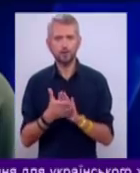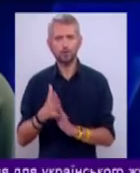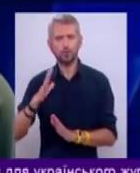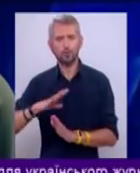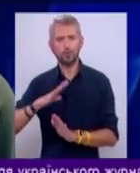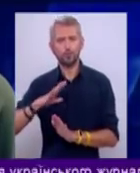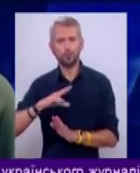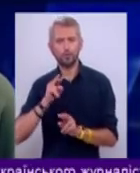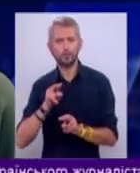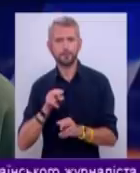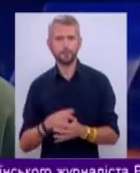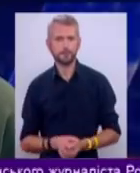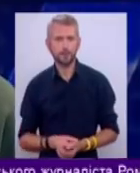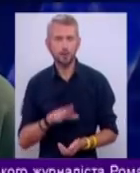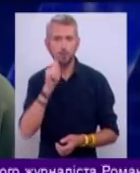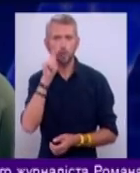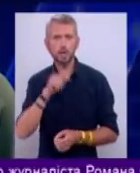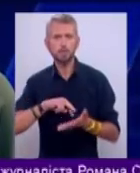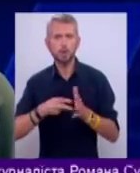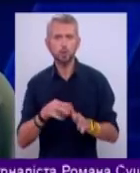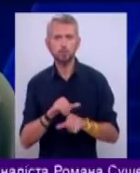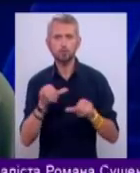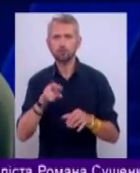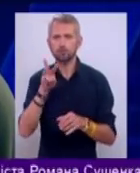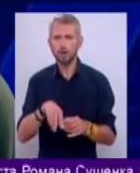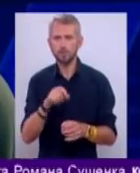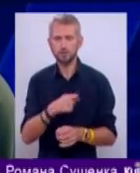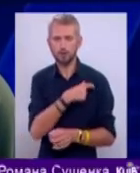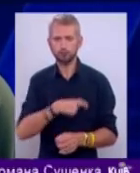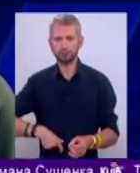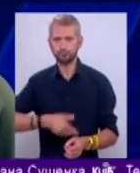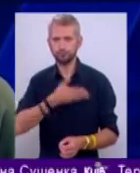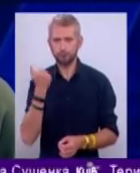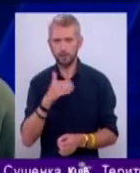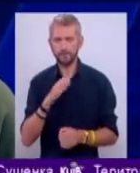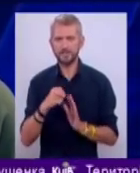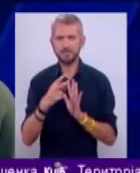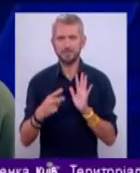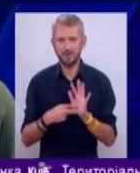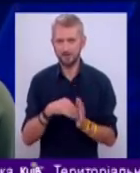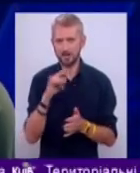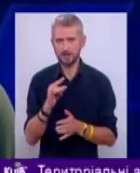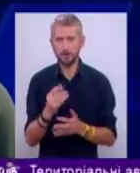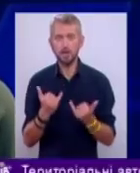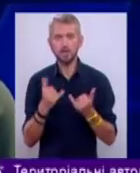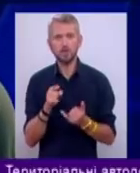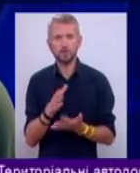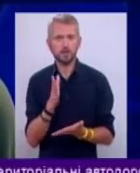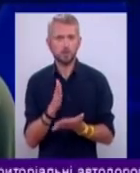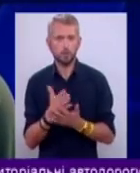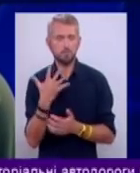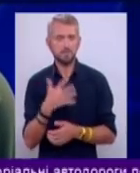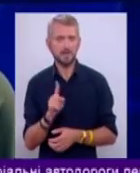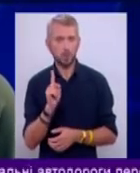позицію. В Україні планують збільшити штраф за непристебнутий пасок безпеки в 17 разів. Нині